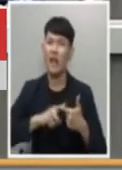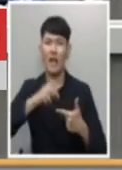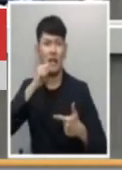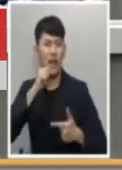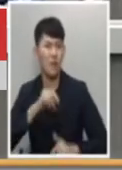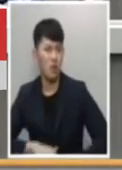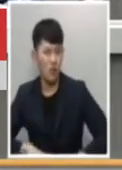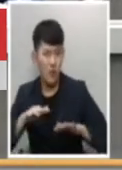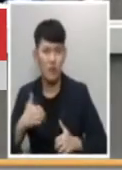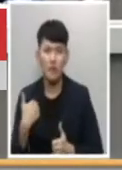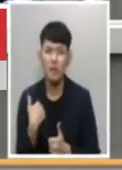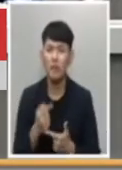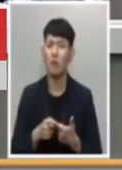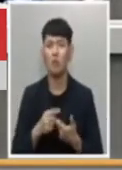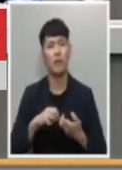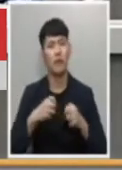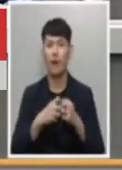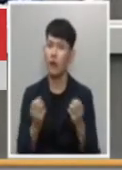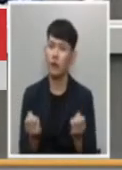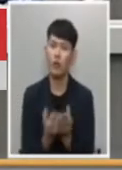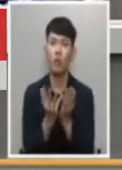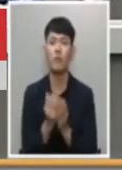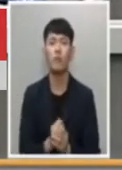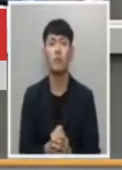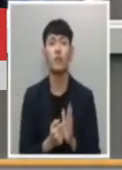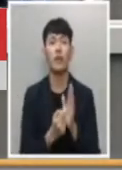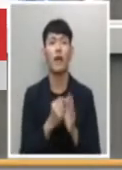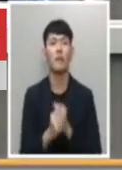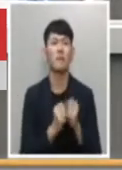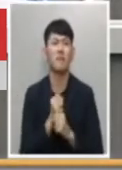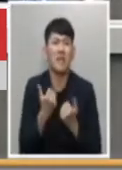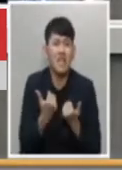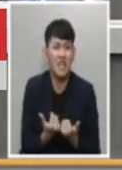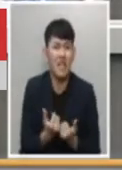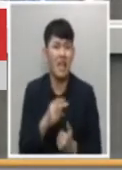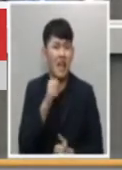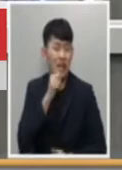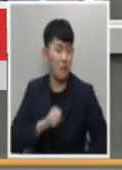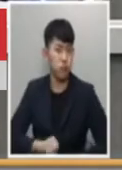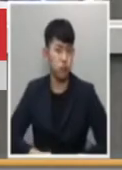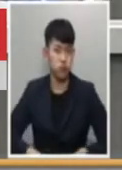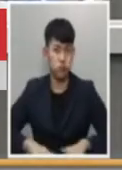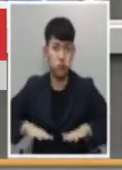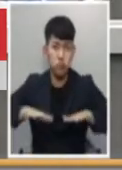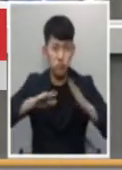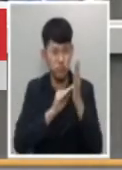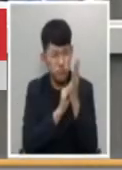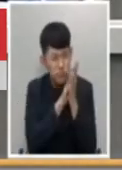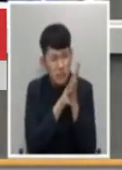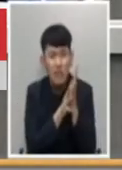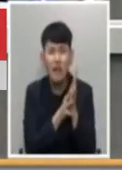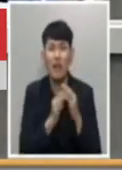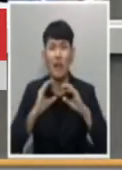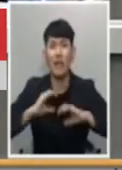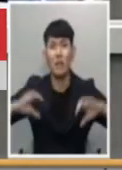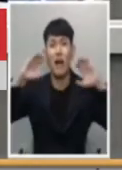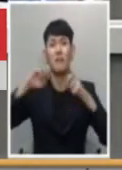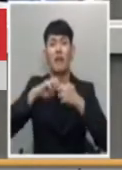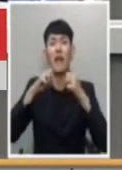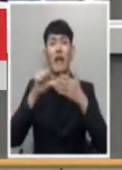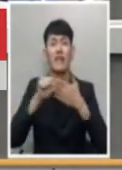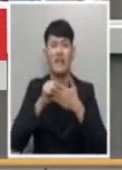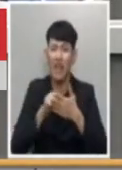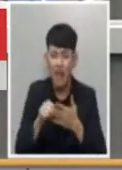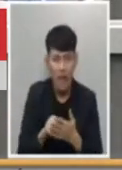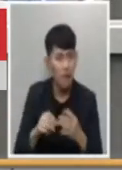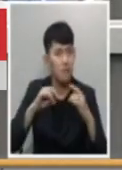างหนักก็คือว่าปีนี้นี่น้ำท่วมหนักรัฐบาลก็แก้ปัญหาไม่ตรงจุดฟื้นฟูก็ไม่มีง